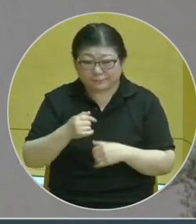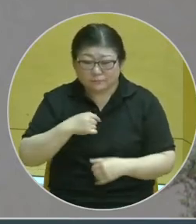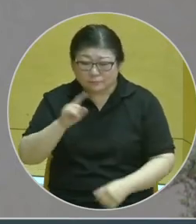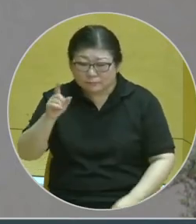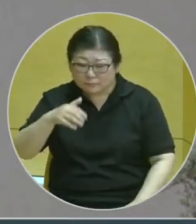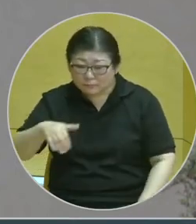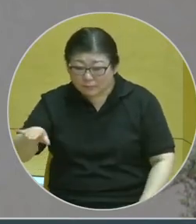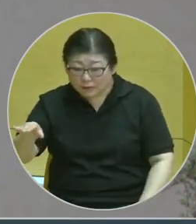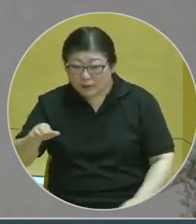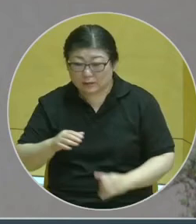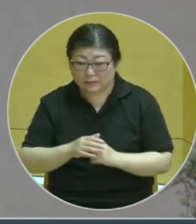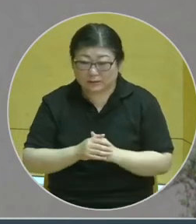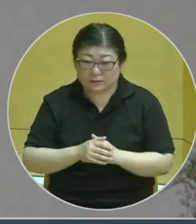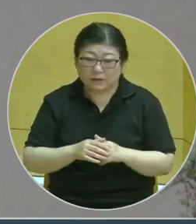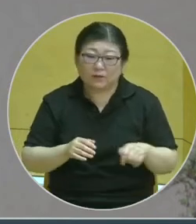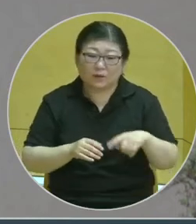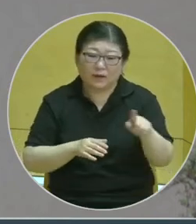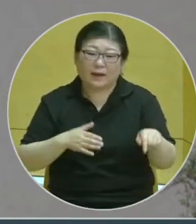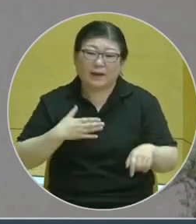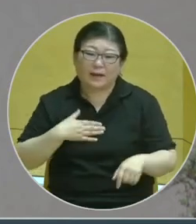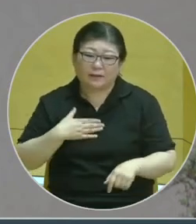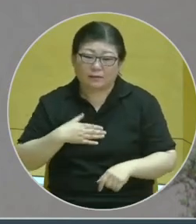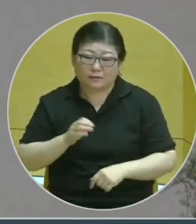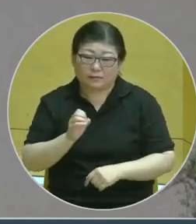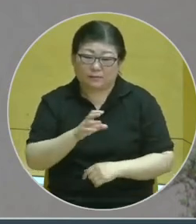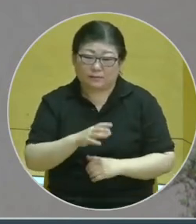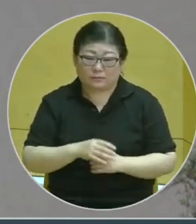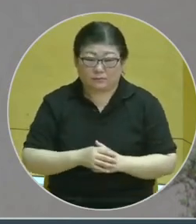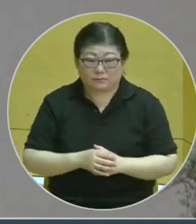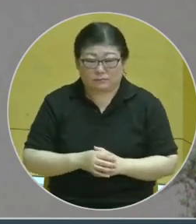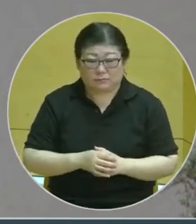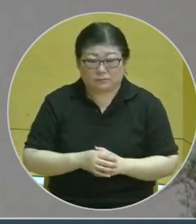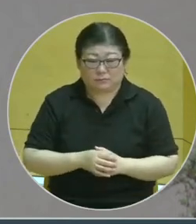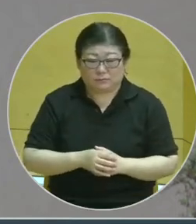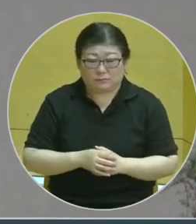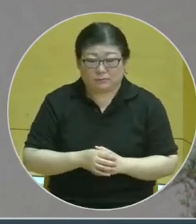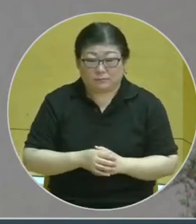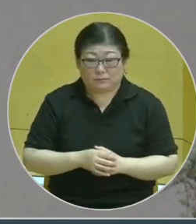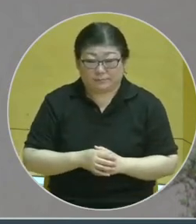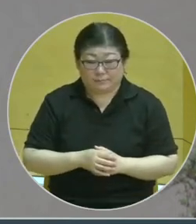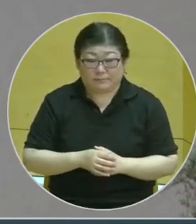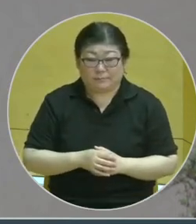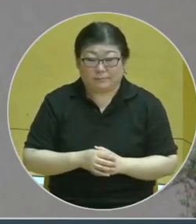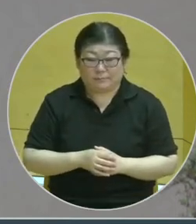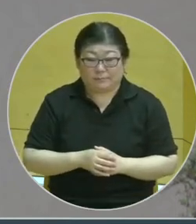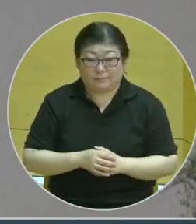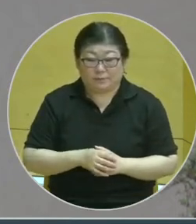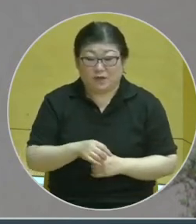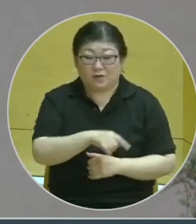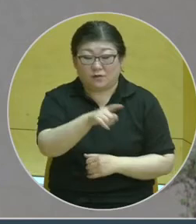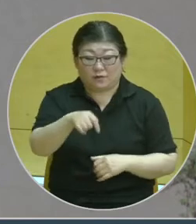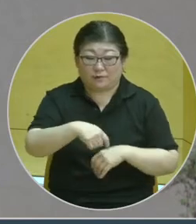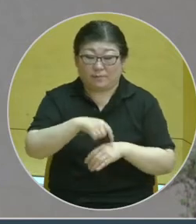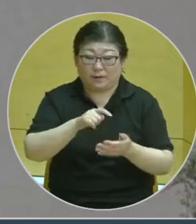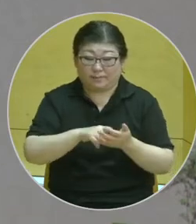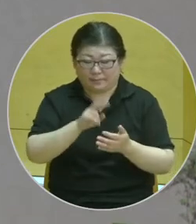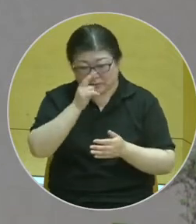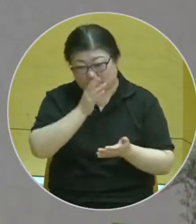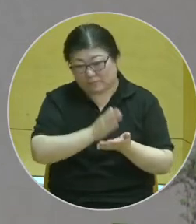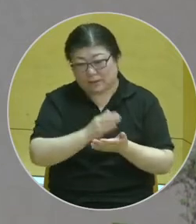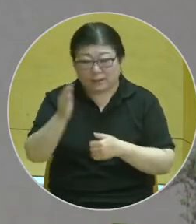가는지 그 길을 너희가 아느니라 그랬어 자 너희는 마음에 근심하지 말라